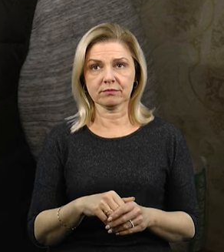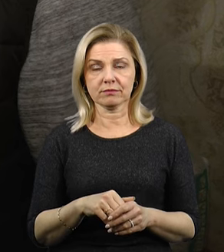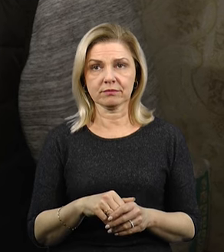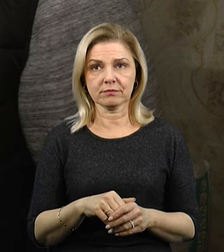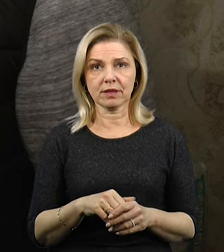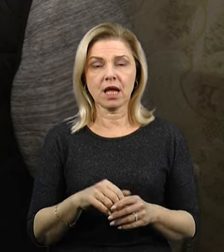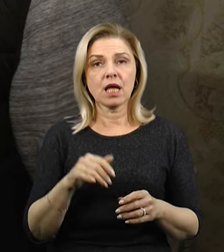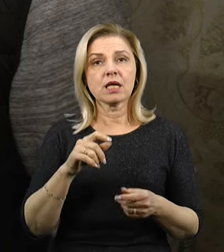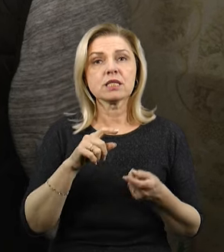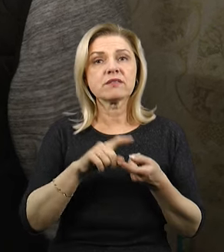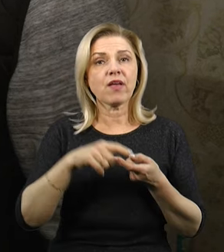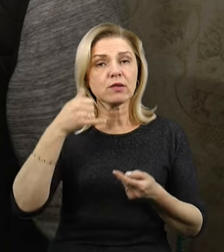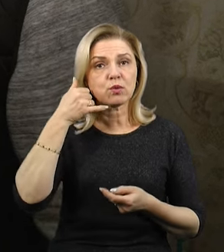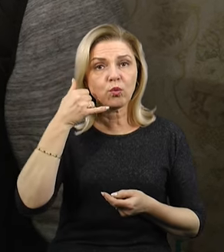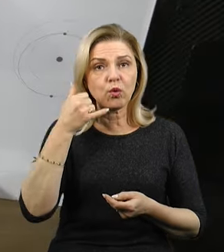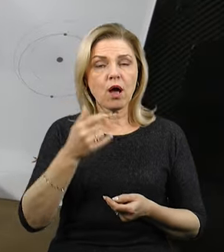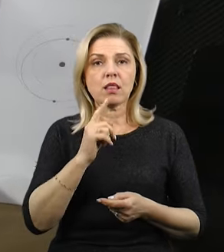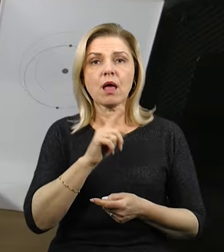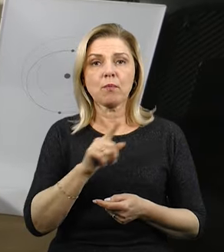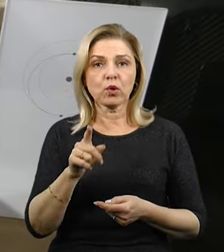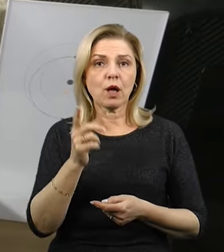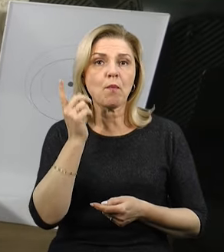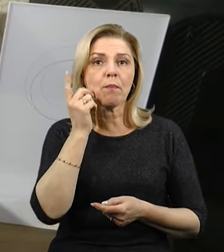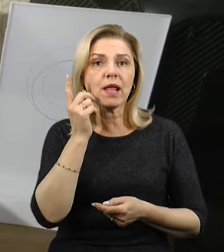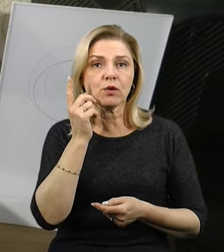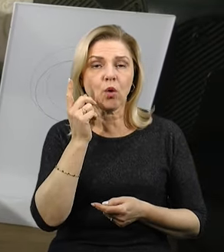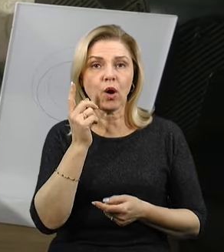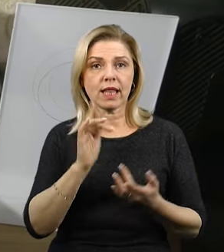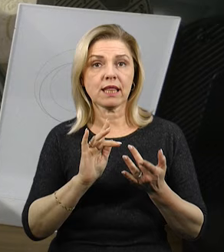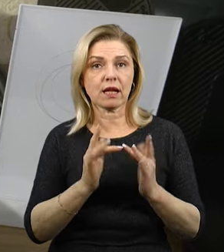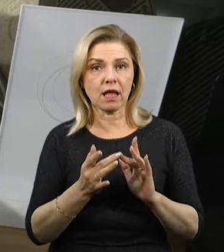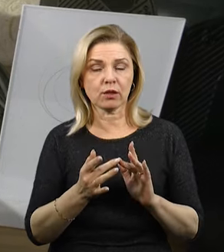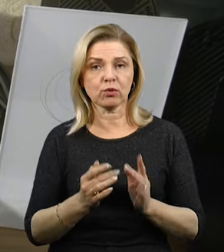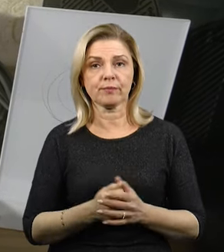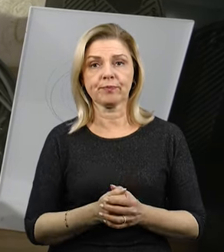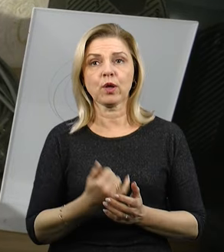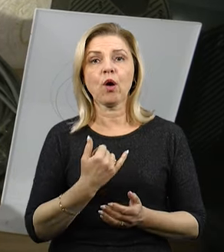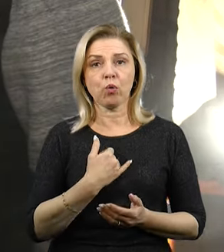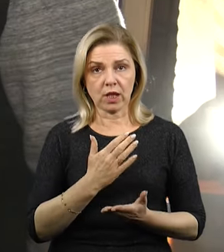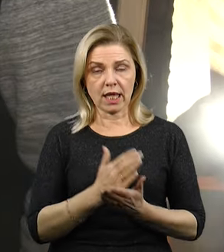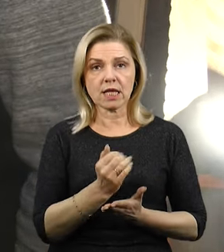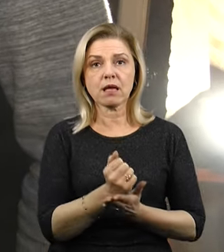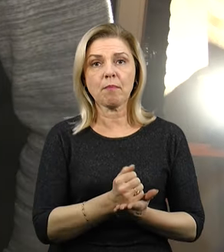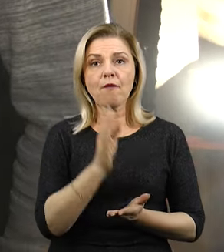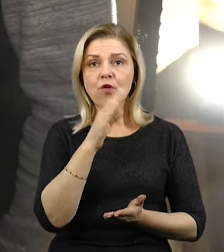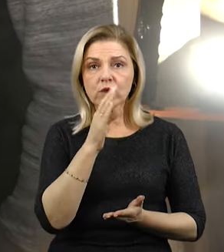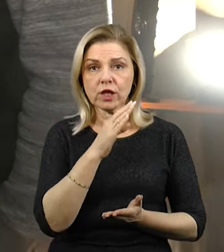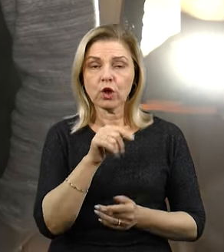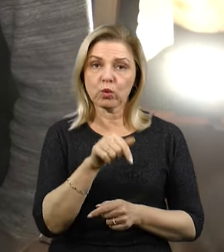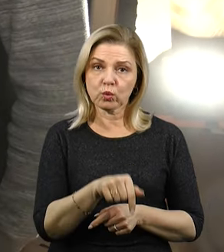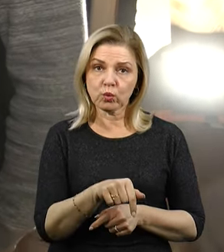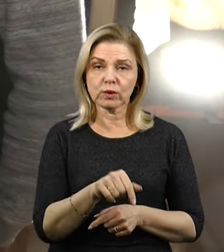буде зв'язку не буде мобільного Інтернету є у нас стрлін запас Води тут